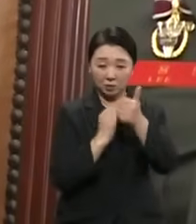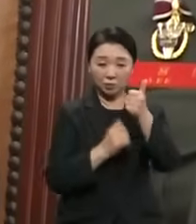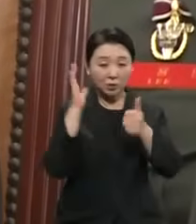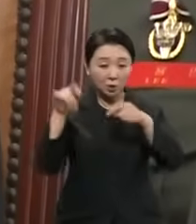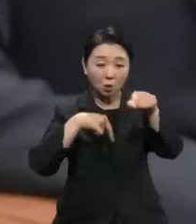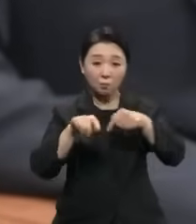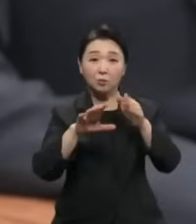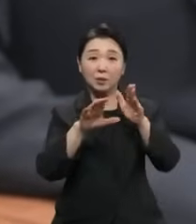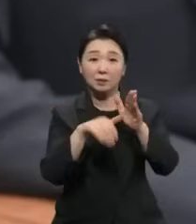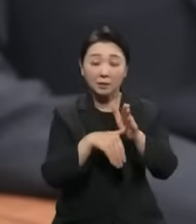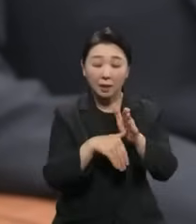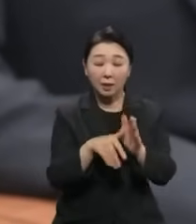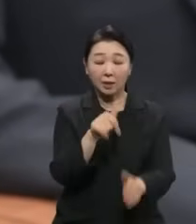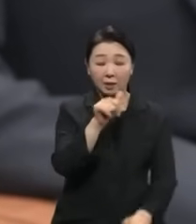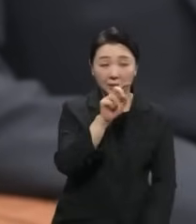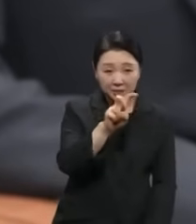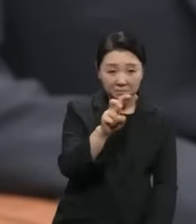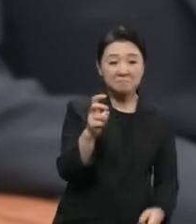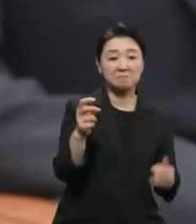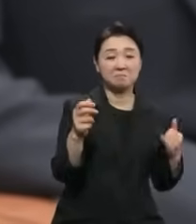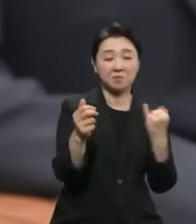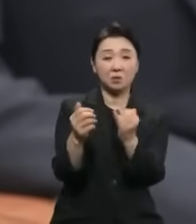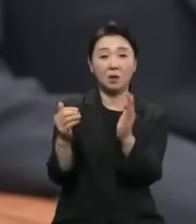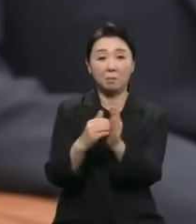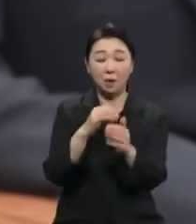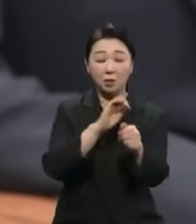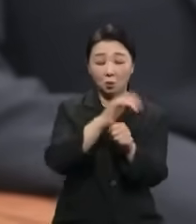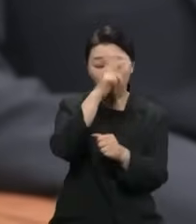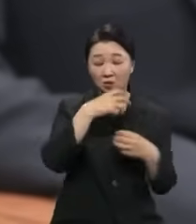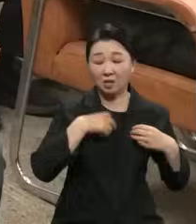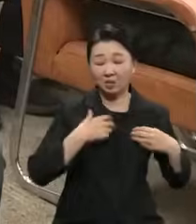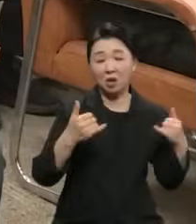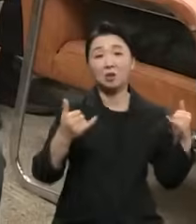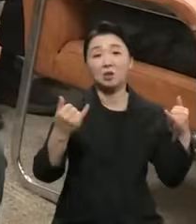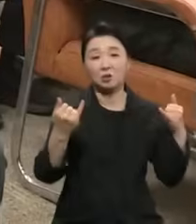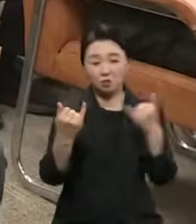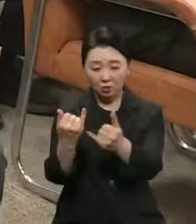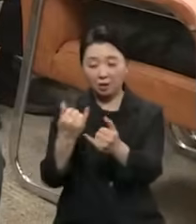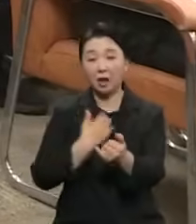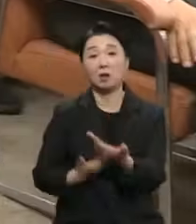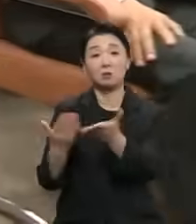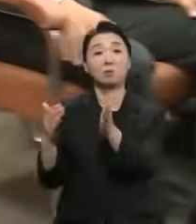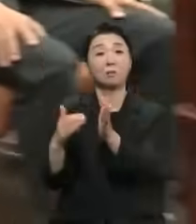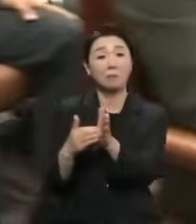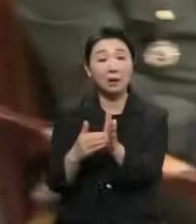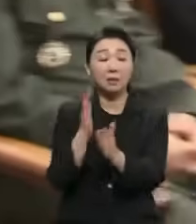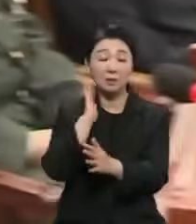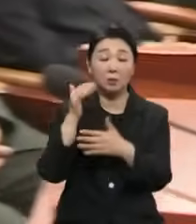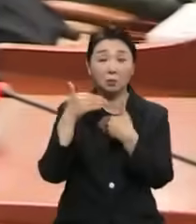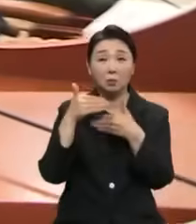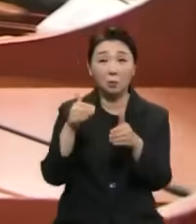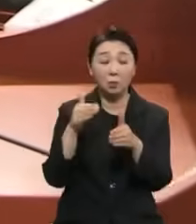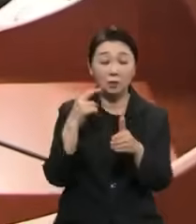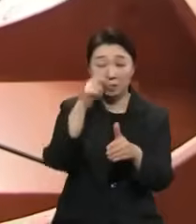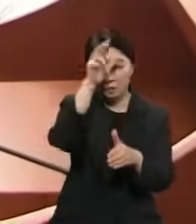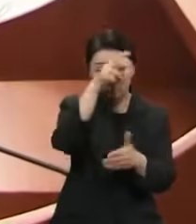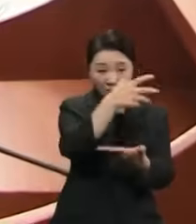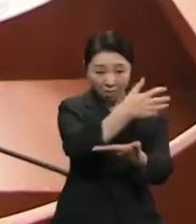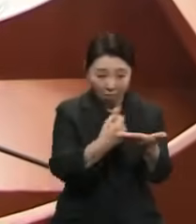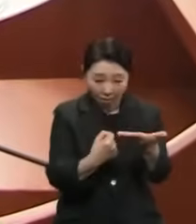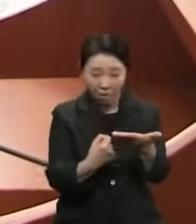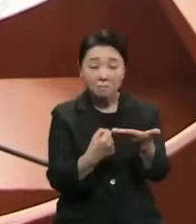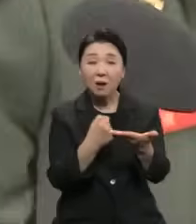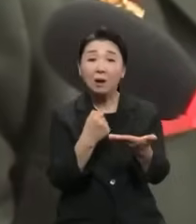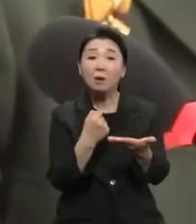임기훈 국방비서관이 자신에게 전화해 경북경찰청에서 전화가 올 거라고 말했다고 증언해 대통령실 회수 개입 논란에 불을